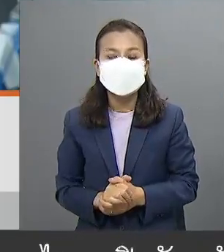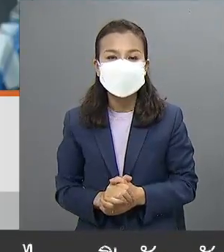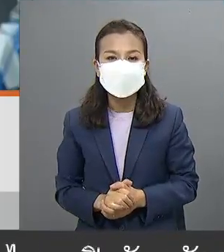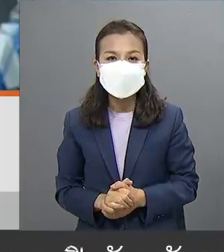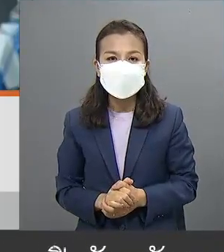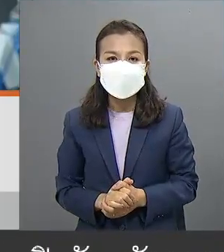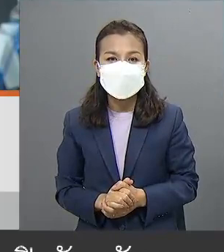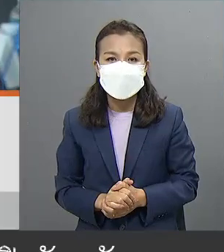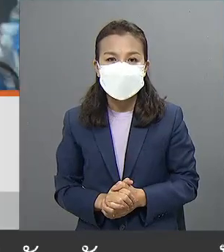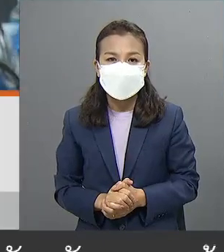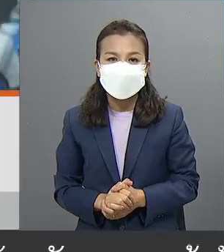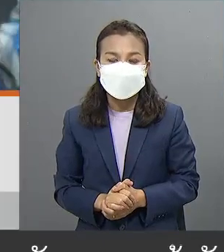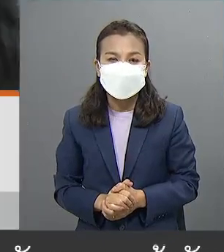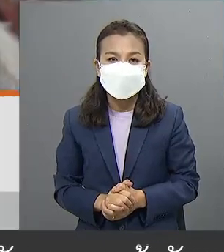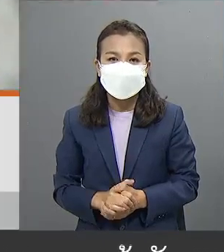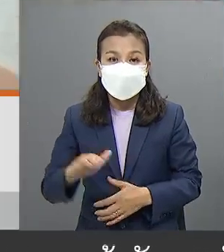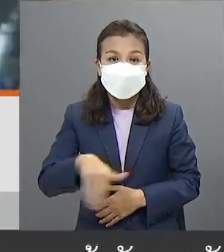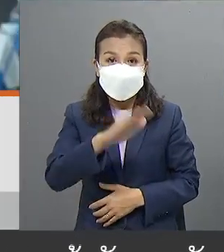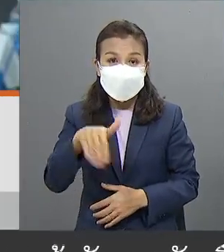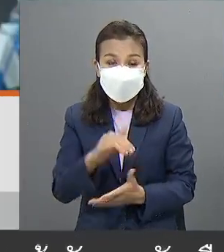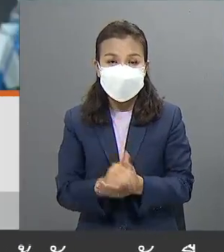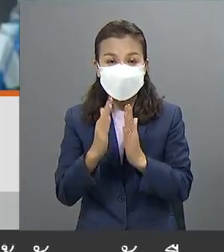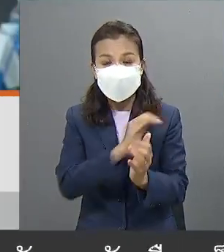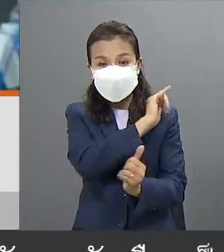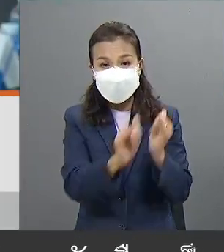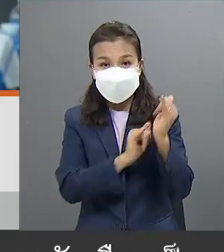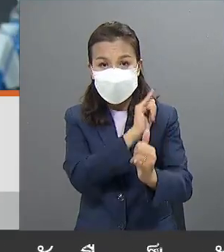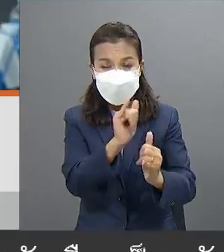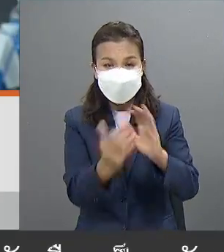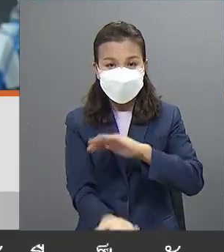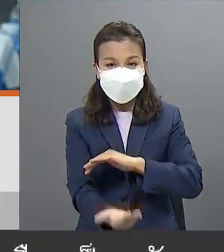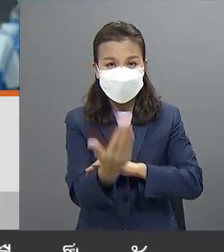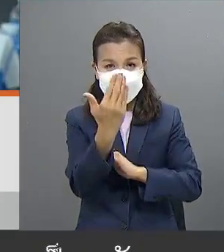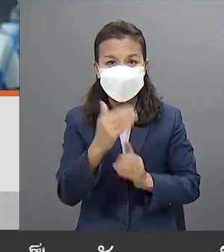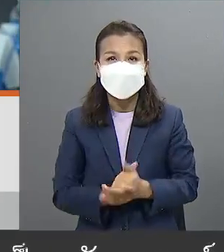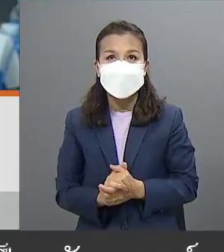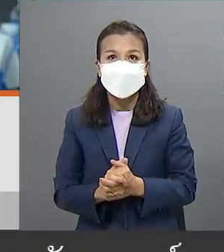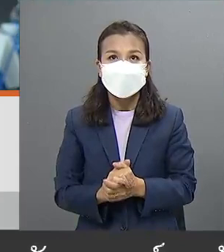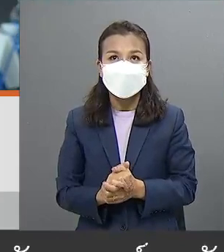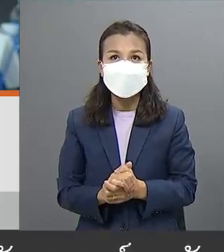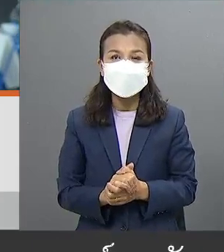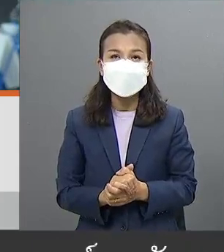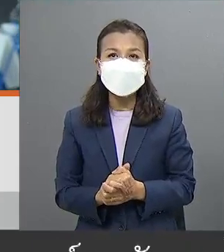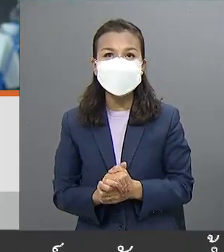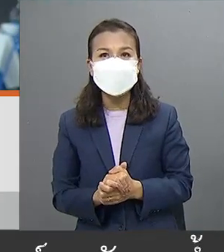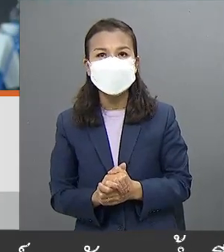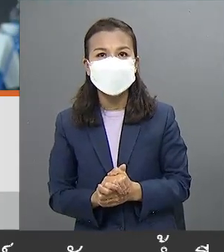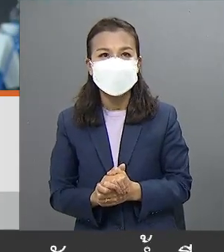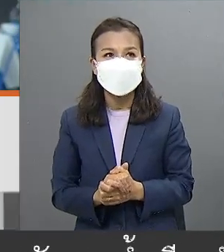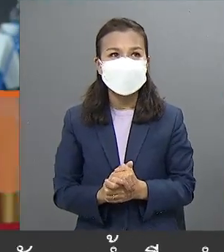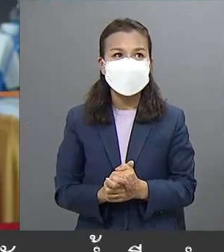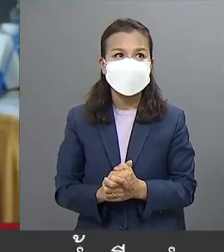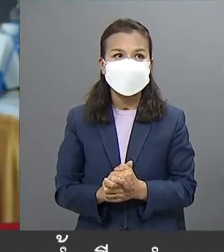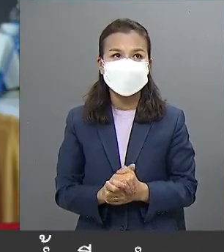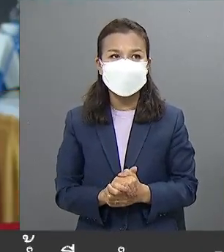ประชาชนทยอยเดินทางเพื่อที่จะมาตรวจสอบติดตั้งแต่ช่วงเช้าที่ผ่านมาแล้วค่ะคุณผู้ชมคะแต่ว่าการฉีดวัคซีนในครั้งนี้ค่ะ